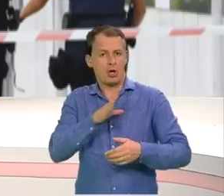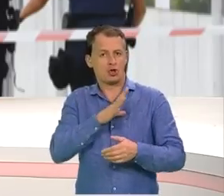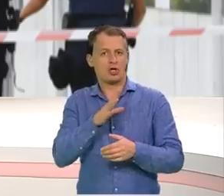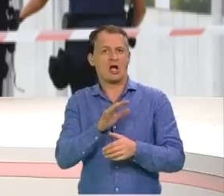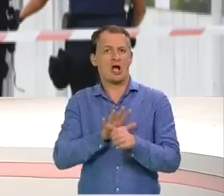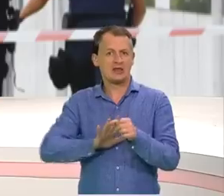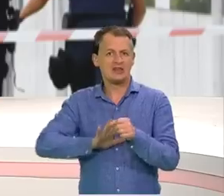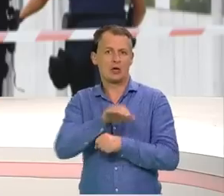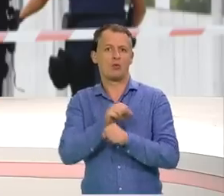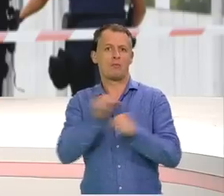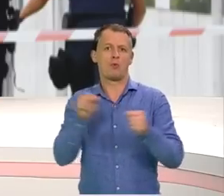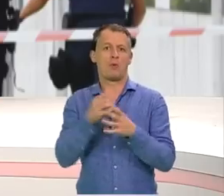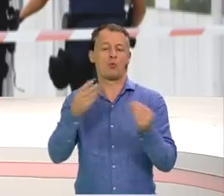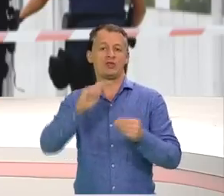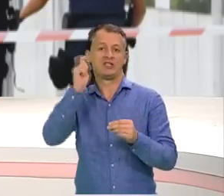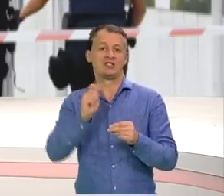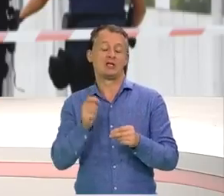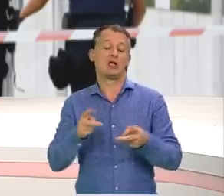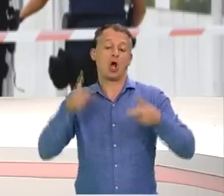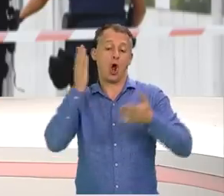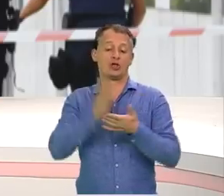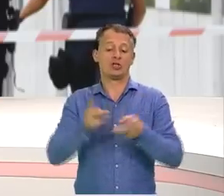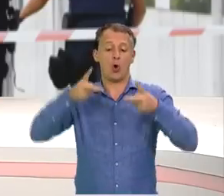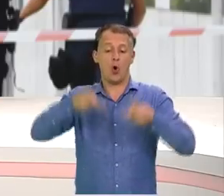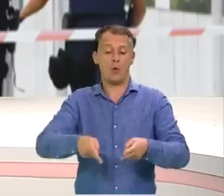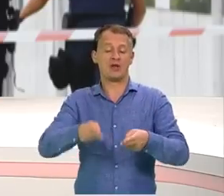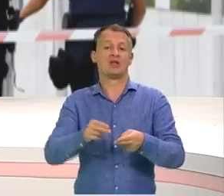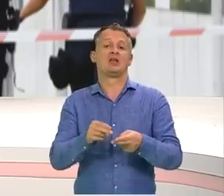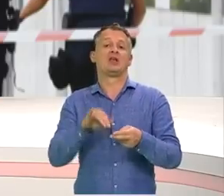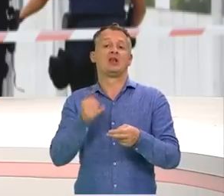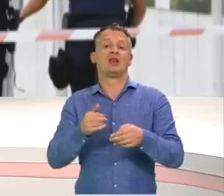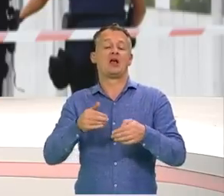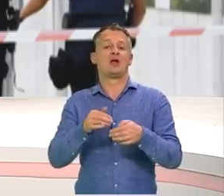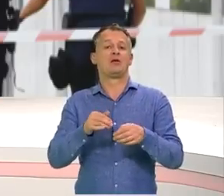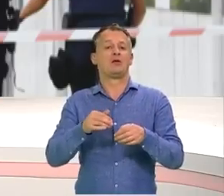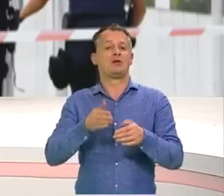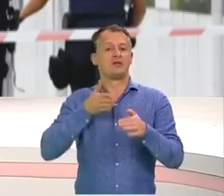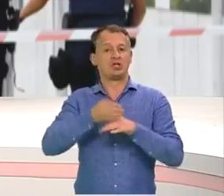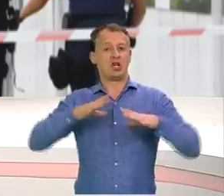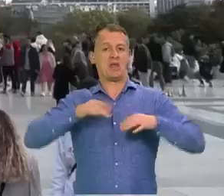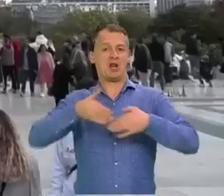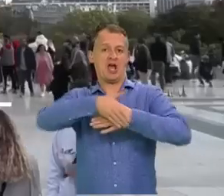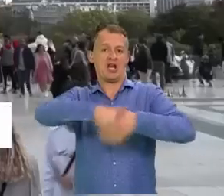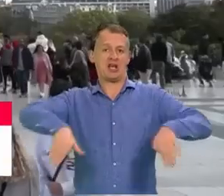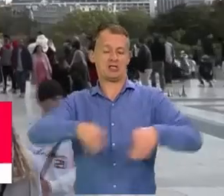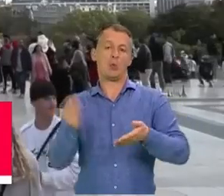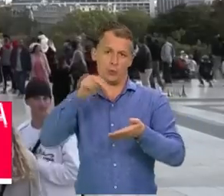acestor amenințări, mai multe state suspendă acordul din spațiul Schengen și reintroduc controlele la frontieră.